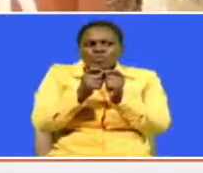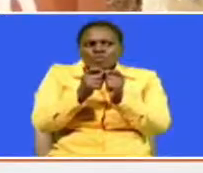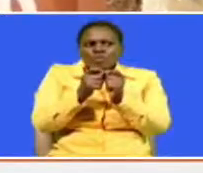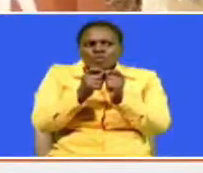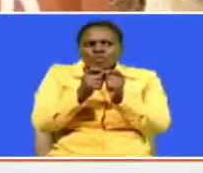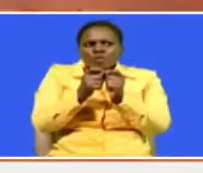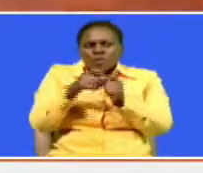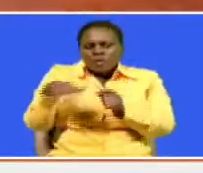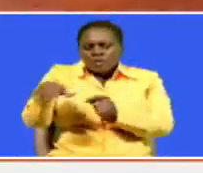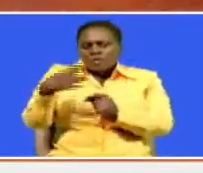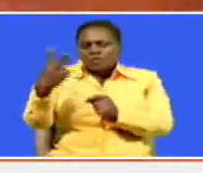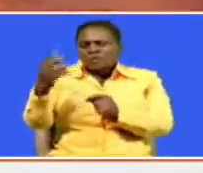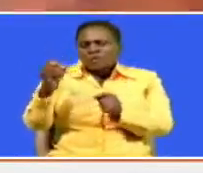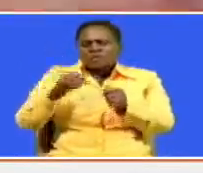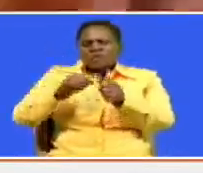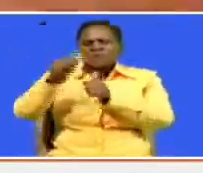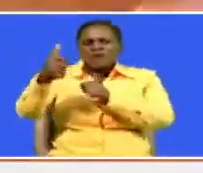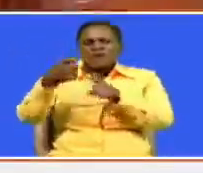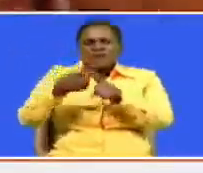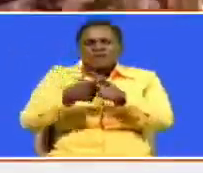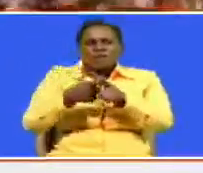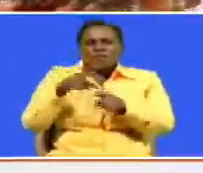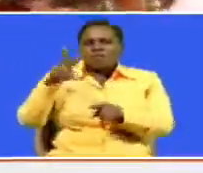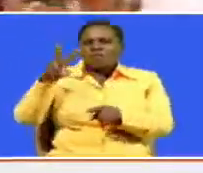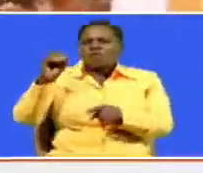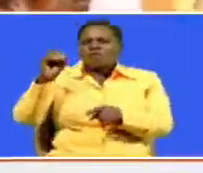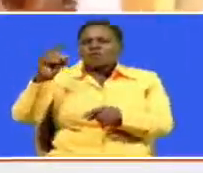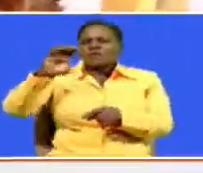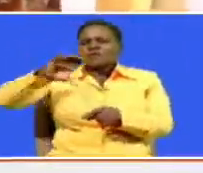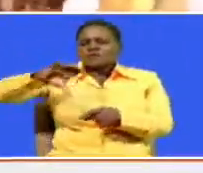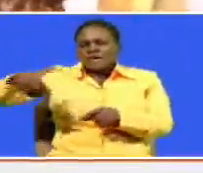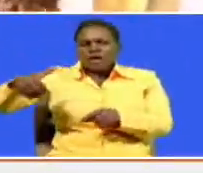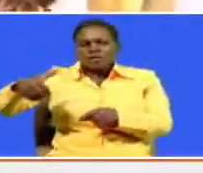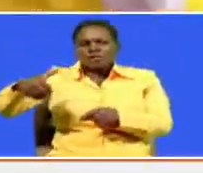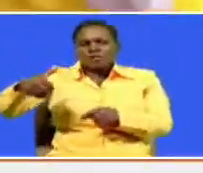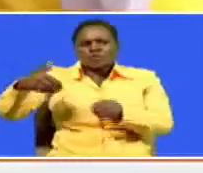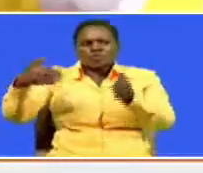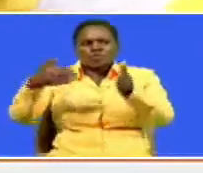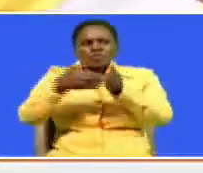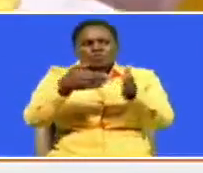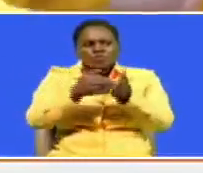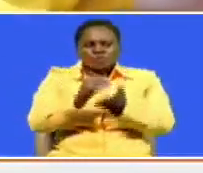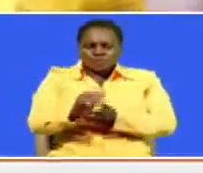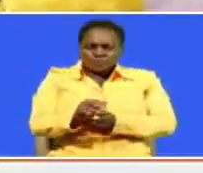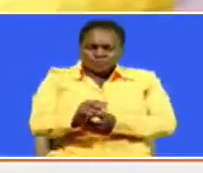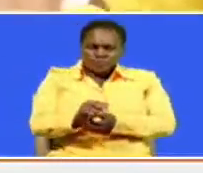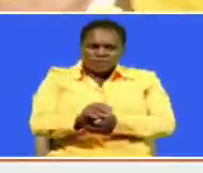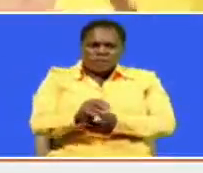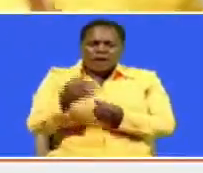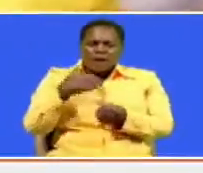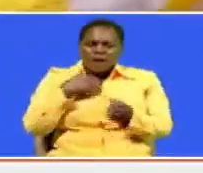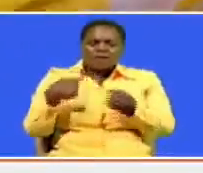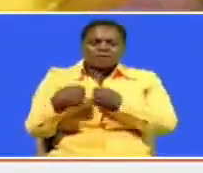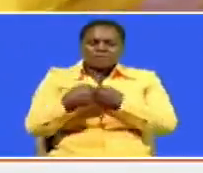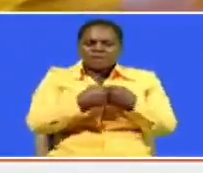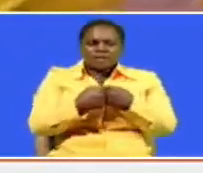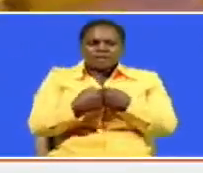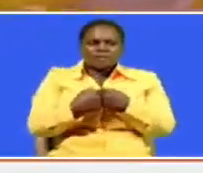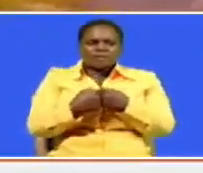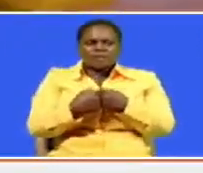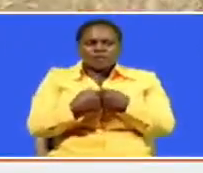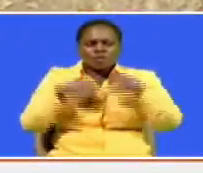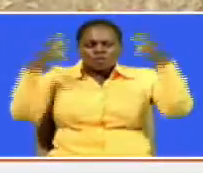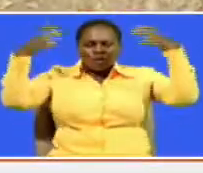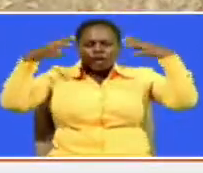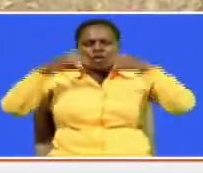Research, located about 20 kilometers from Voi Town, uses bee to keep away the elephants. Sasa tumekuwa na changamoto, hakuna mvua kwa muda